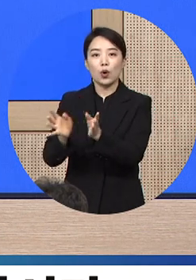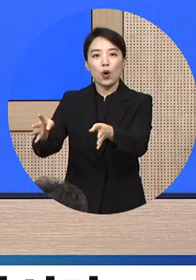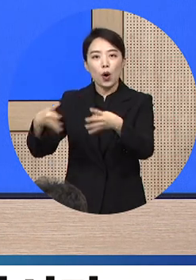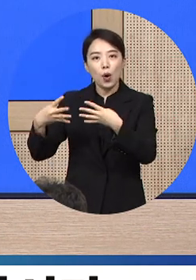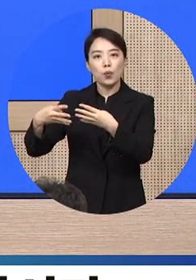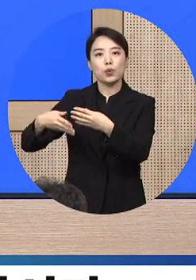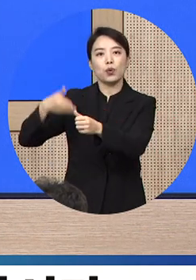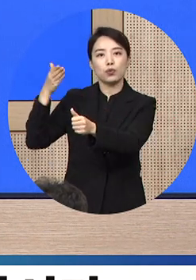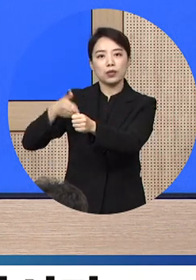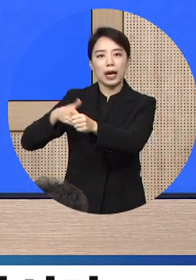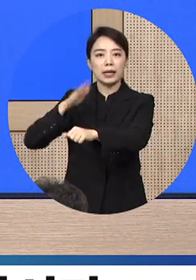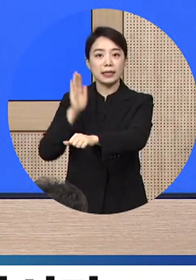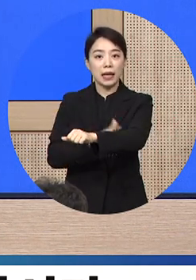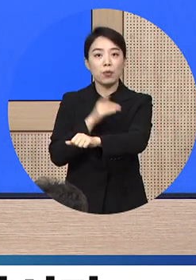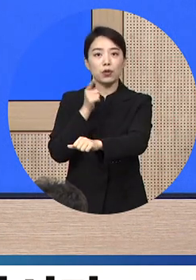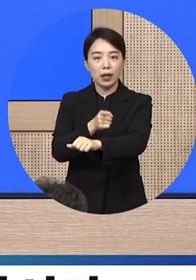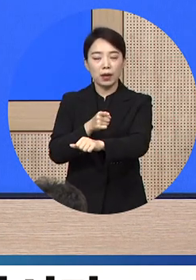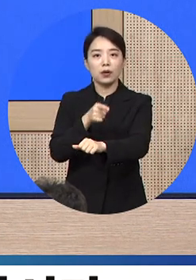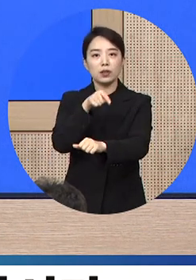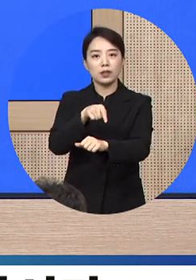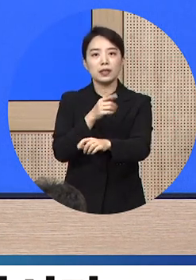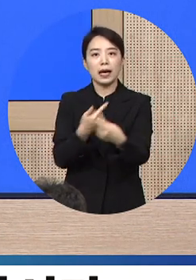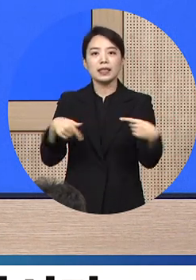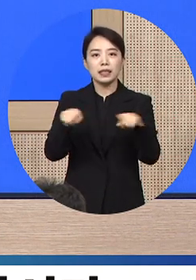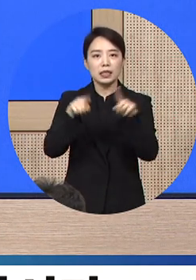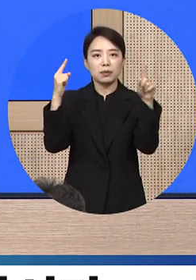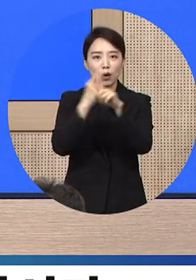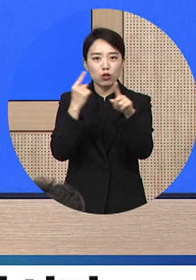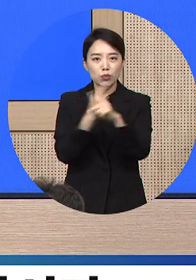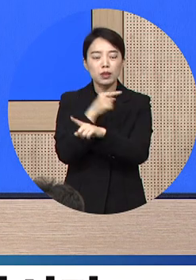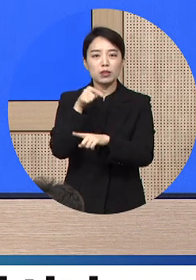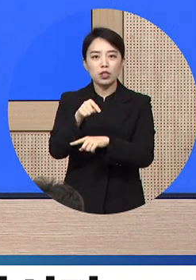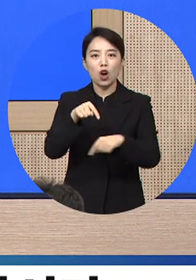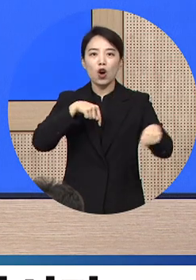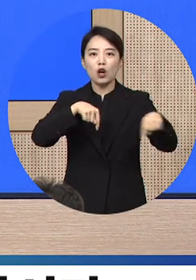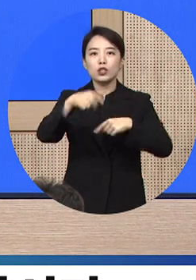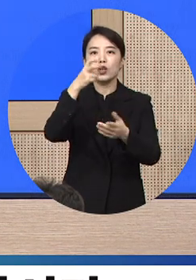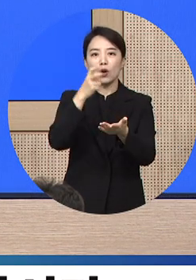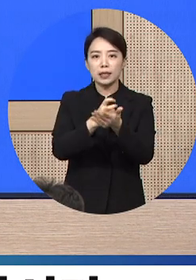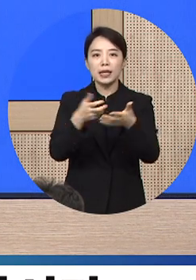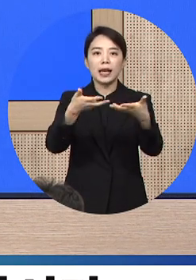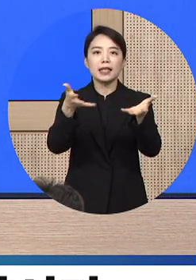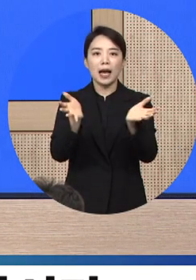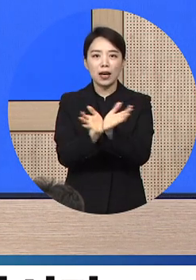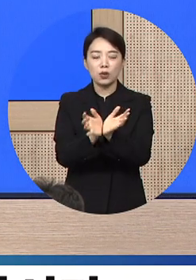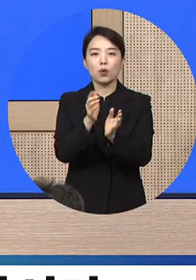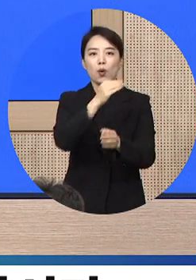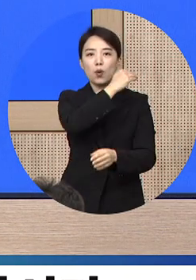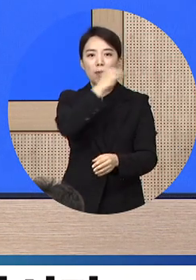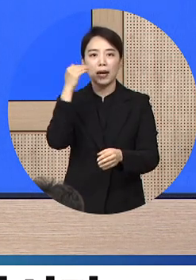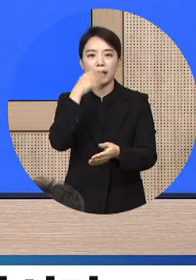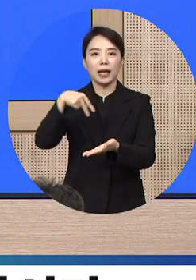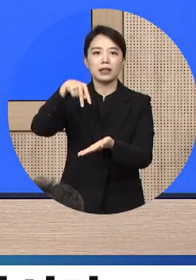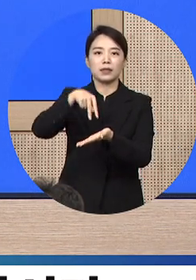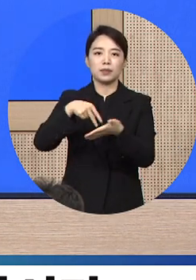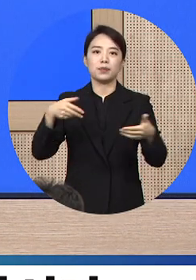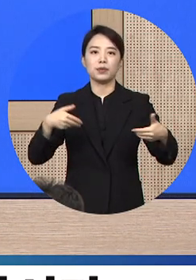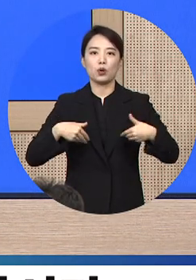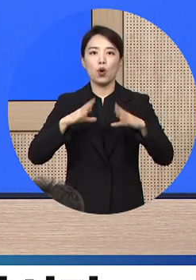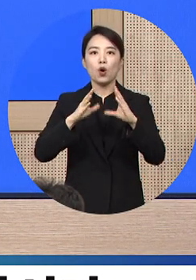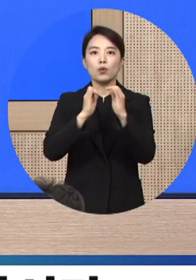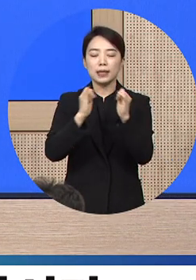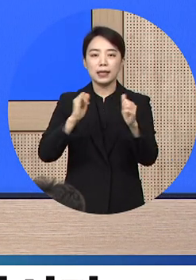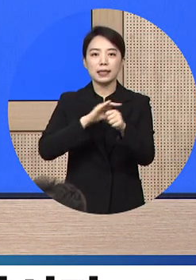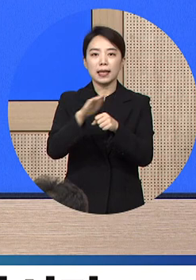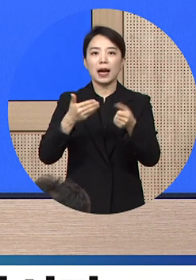협조하고 잘못된 것은 비판하면서 정책 정당으로 우뚝 서야 합니다. 그래야만 국민으로부터